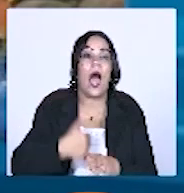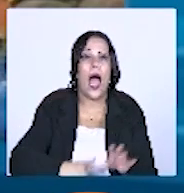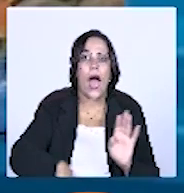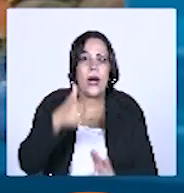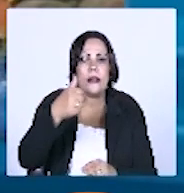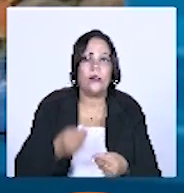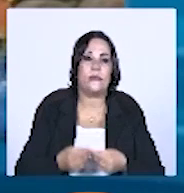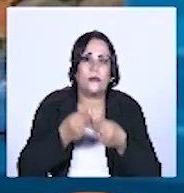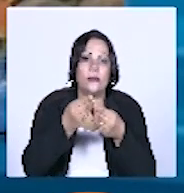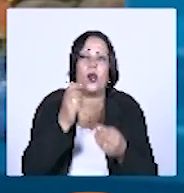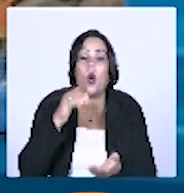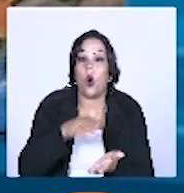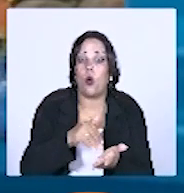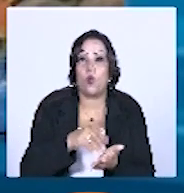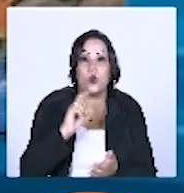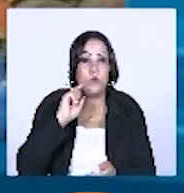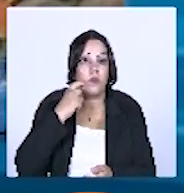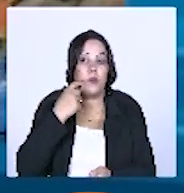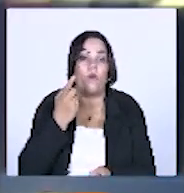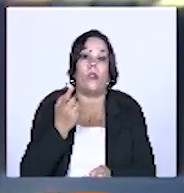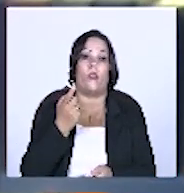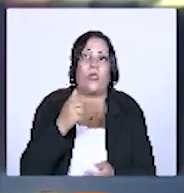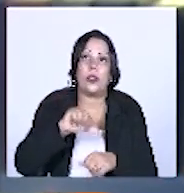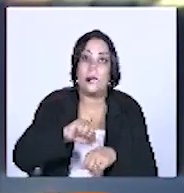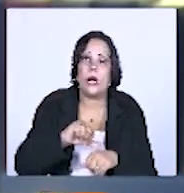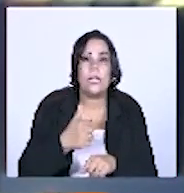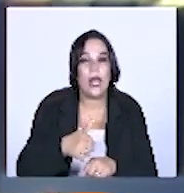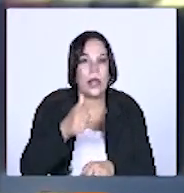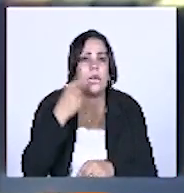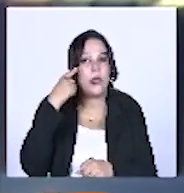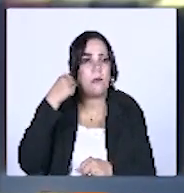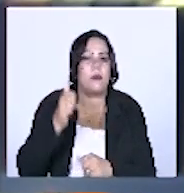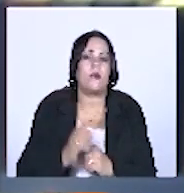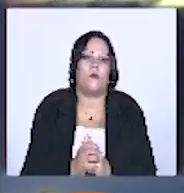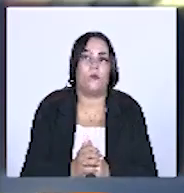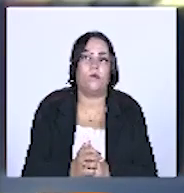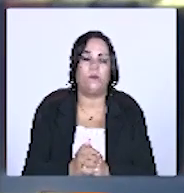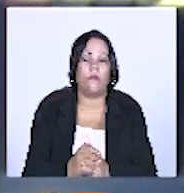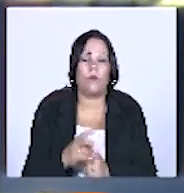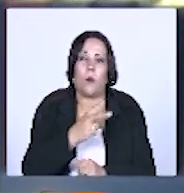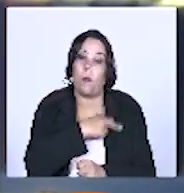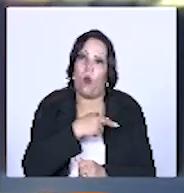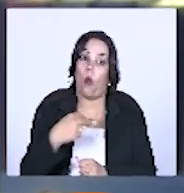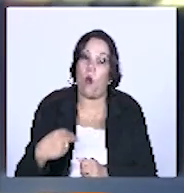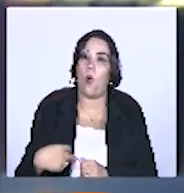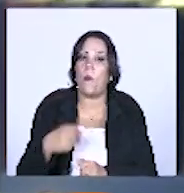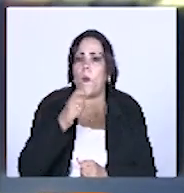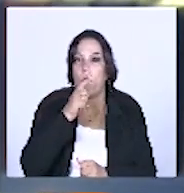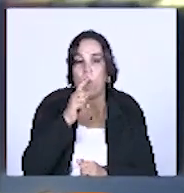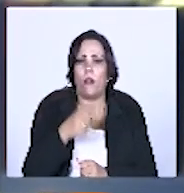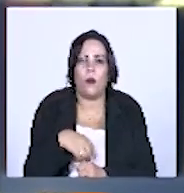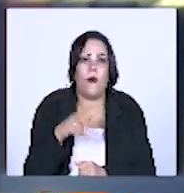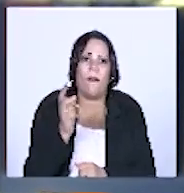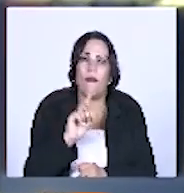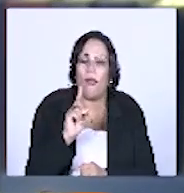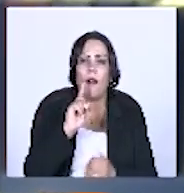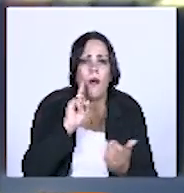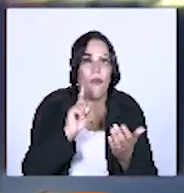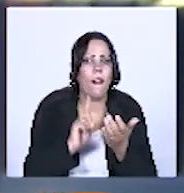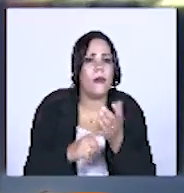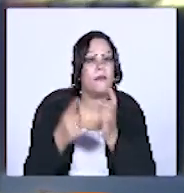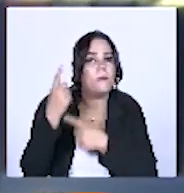افضل ما ياخد فلوس في ايده ده وجهه نظر طبعا الحكومه من الجانب الاخر بتقول لك لا ما احنا طبعا هنراجع